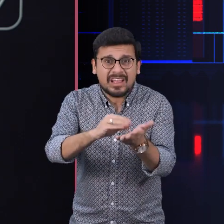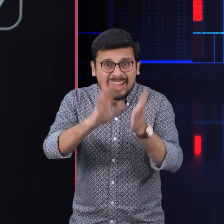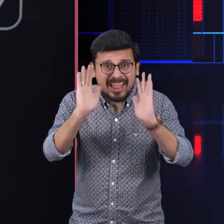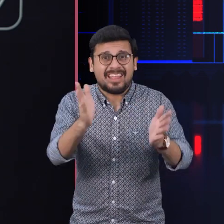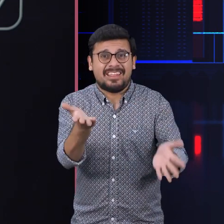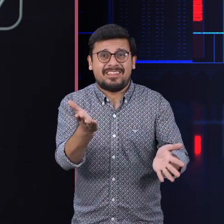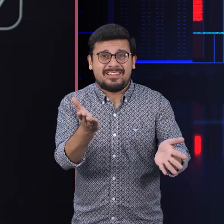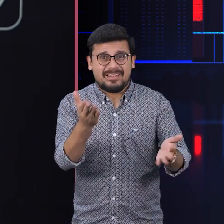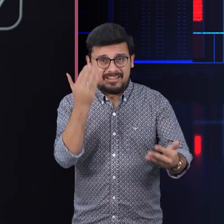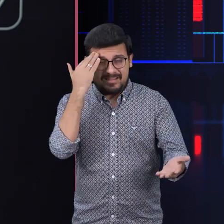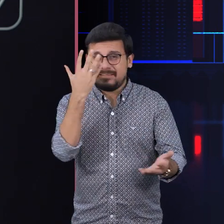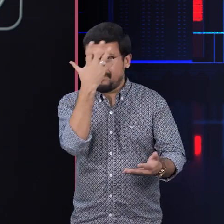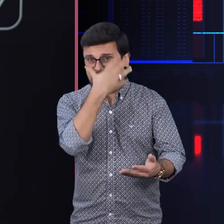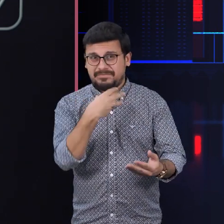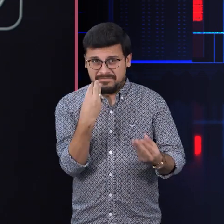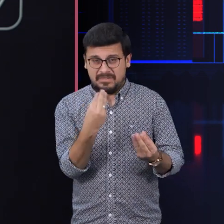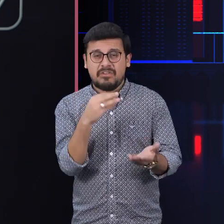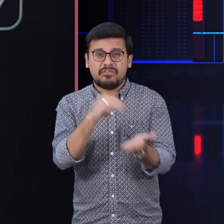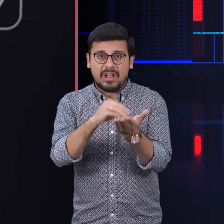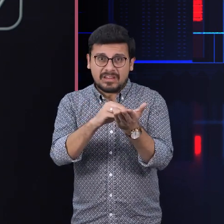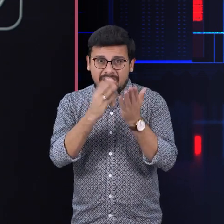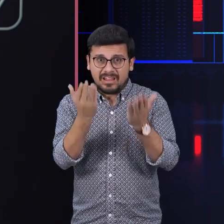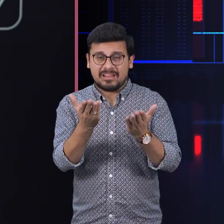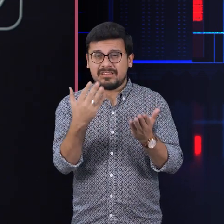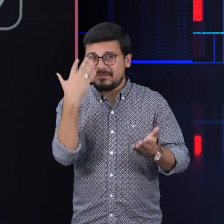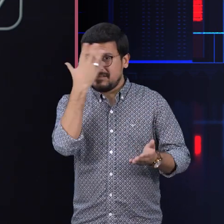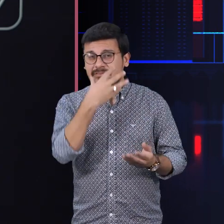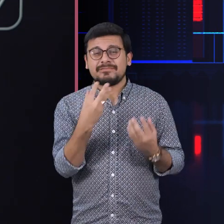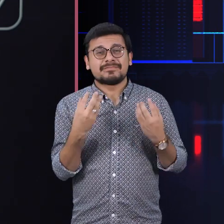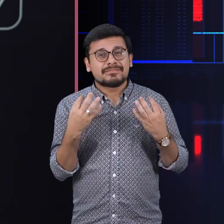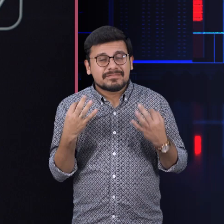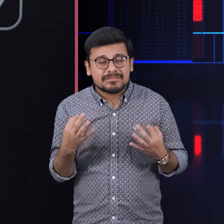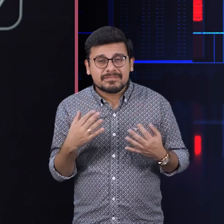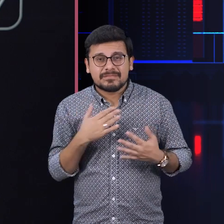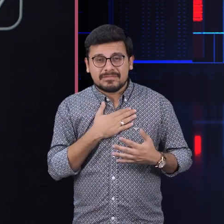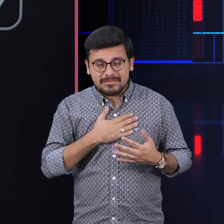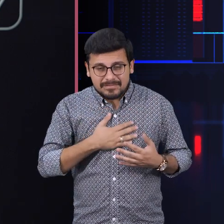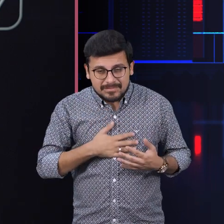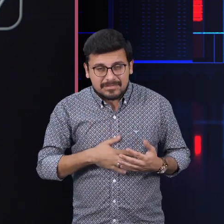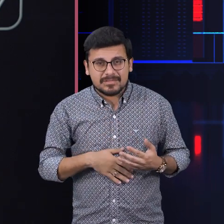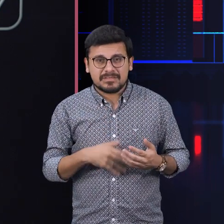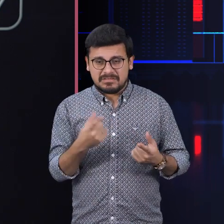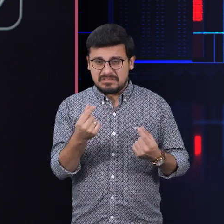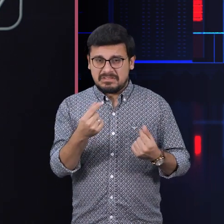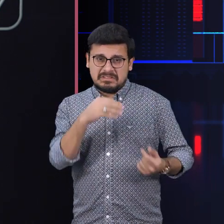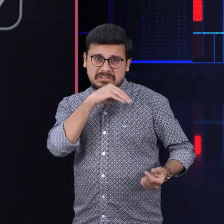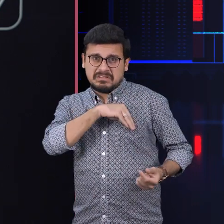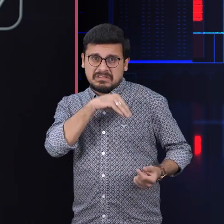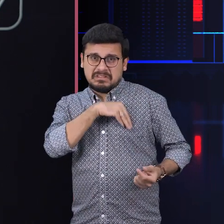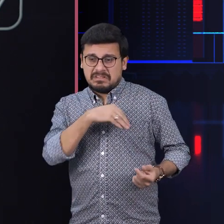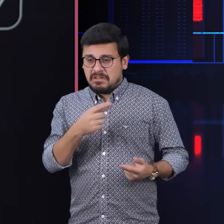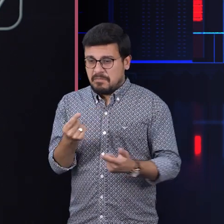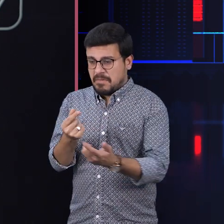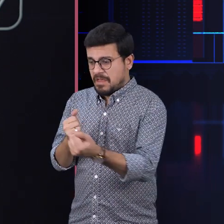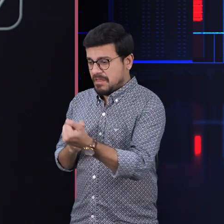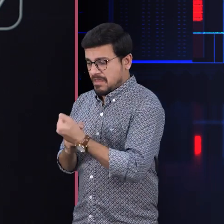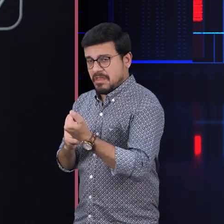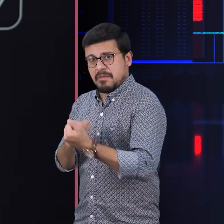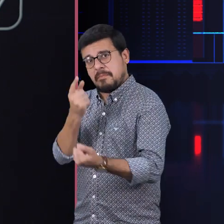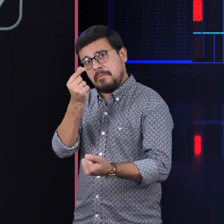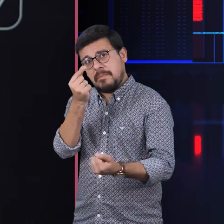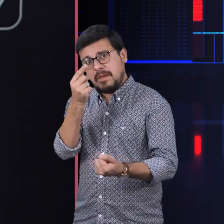پر ہے. اگر آپ لوگوں کے ساتھ بہت خوش اسلوبی سے پیش آ رہے ہیں, یا آپ ان